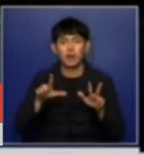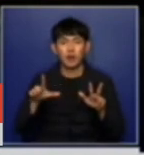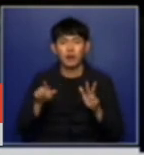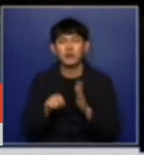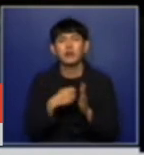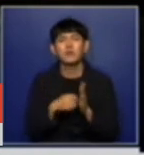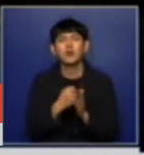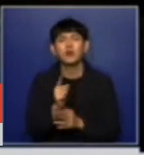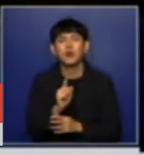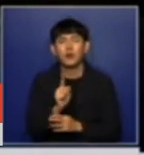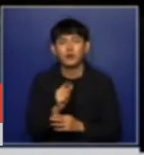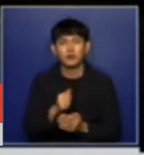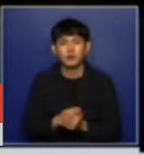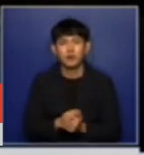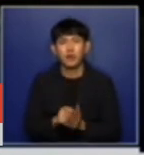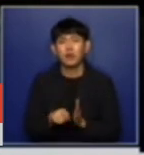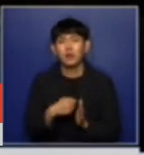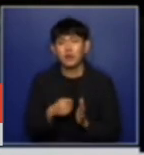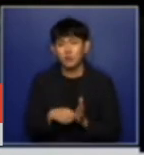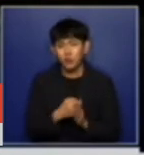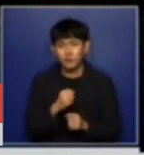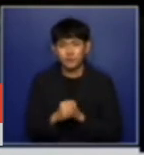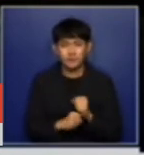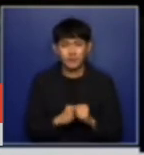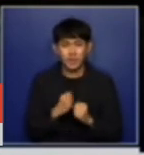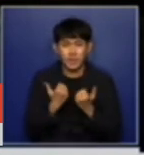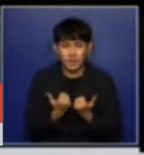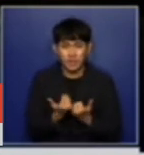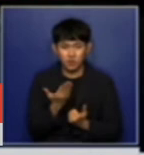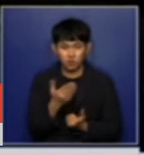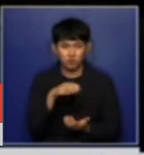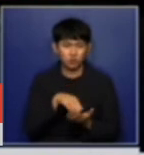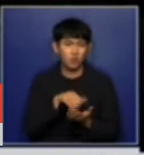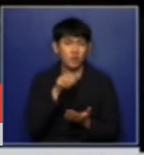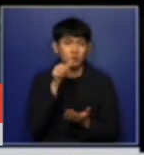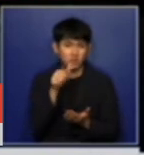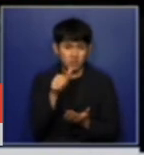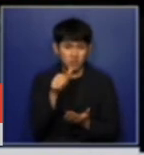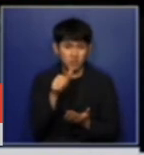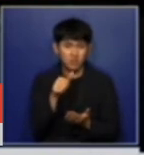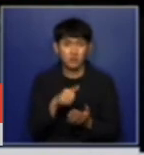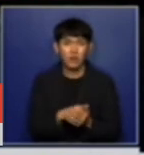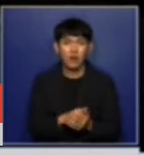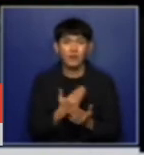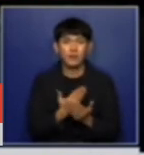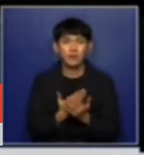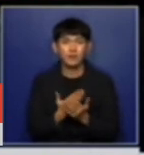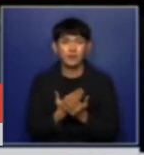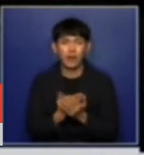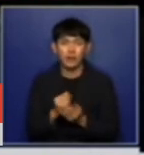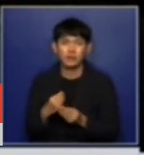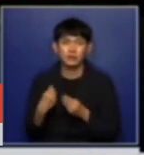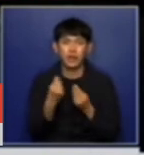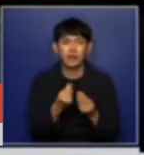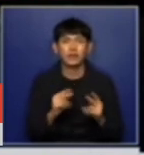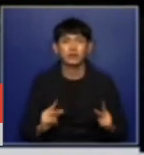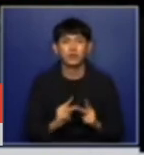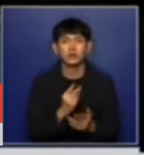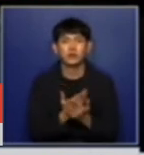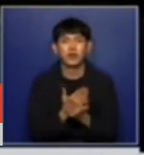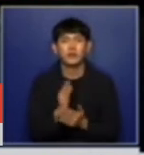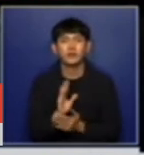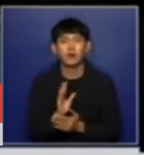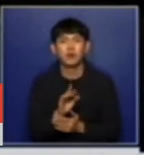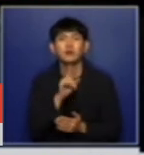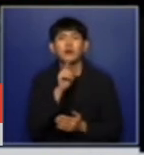ะอะไรครับเพราะปีนี้เนี่ยคุณโชคดีมากที่ไม่ต้องชดใช้เงินคงคลังครับถามว่า